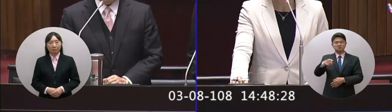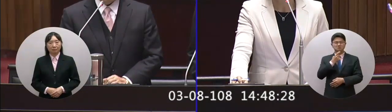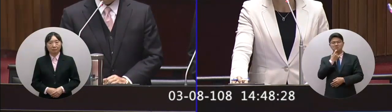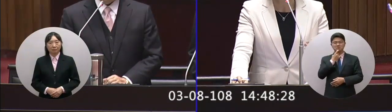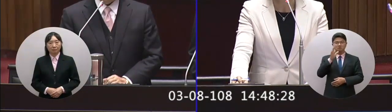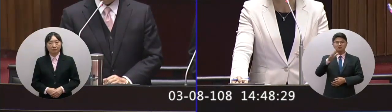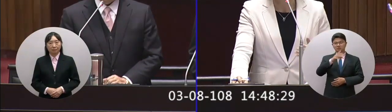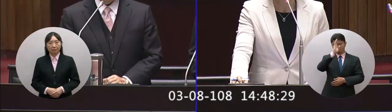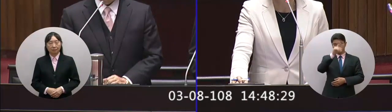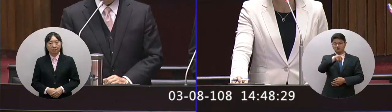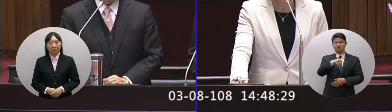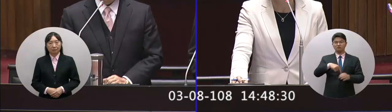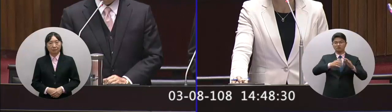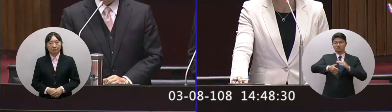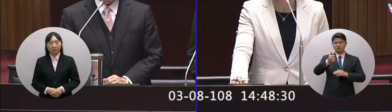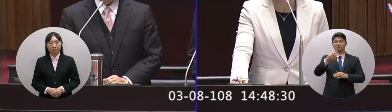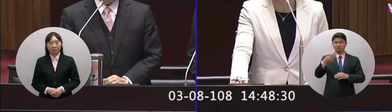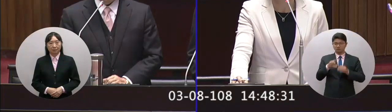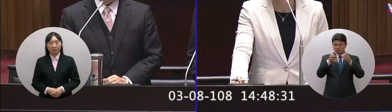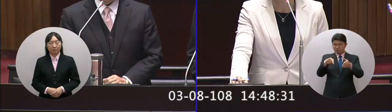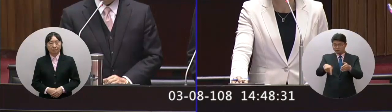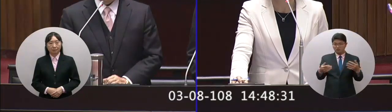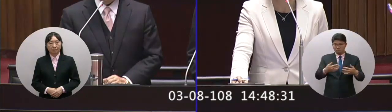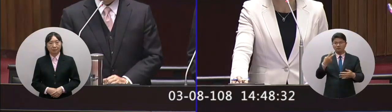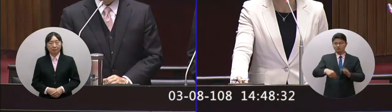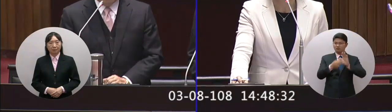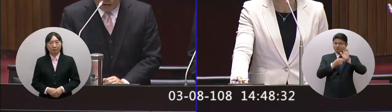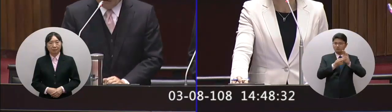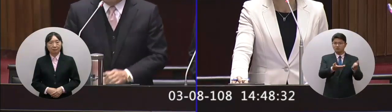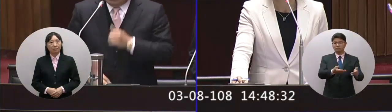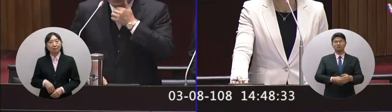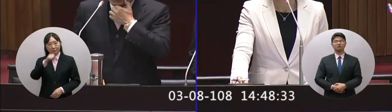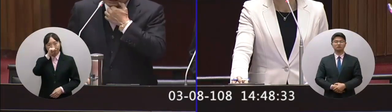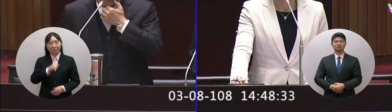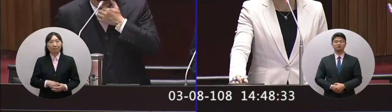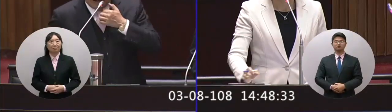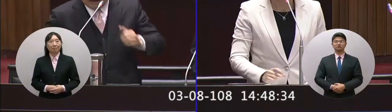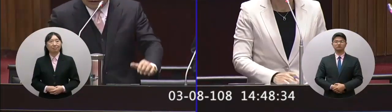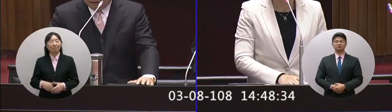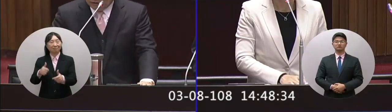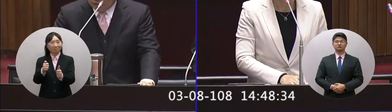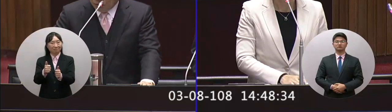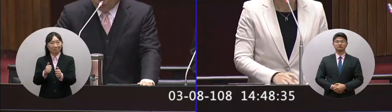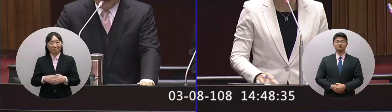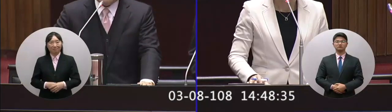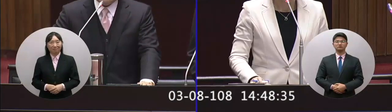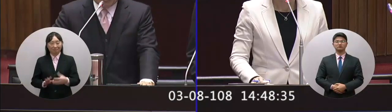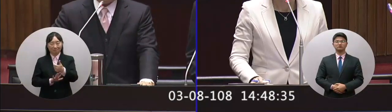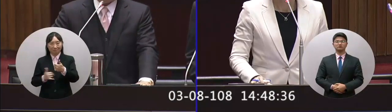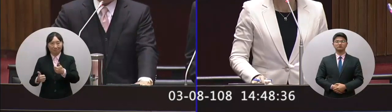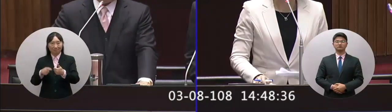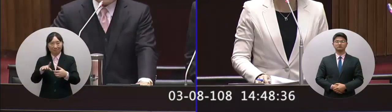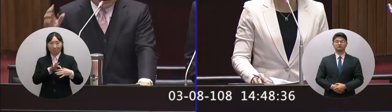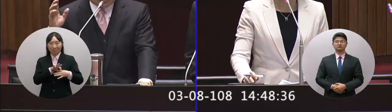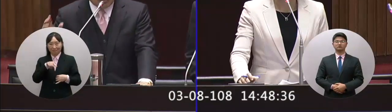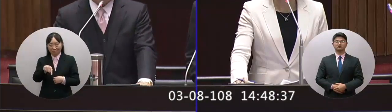见。那是不是可以请院长可以再针对这个部分，哎，当个说明一下？ 感谢委员的